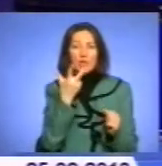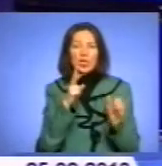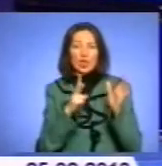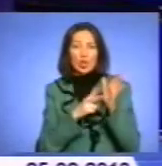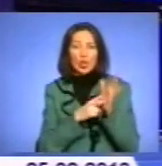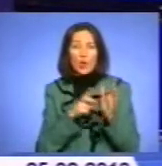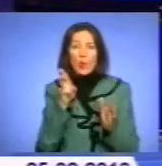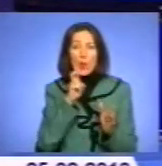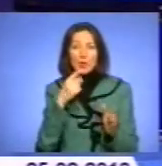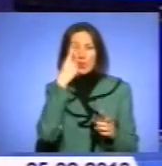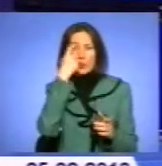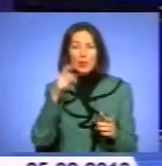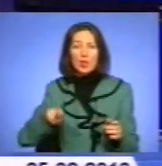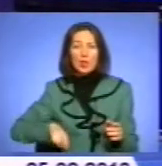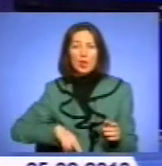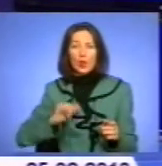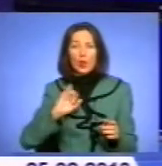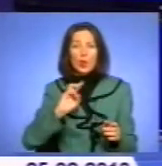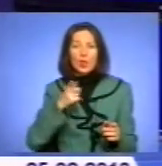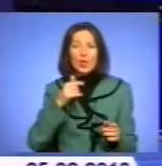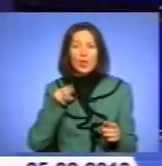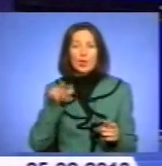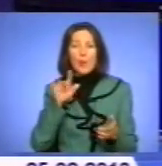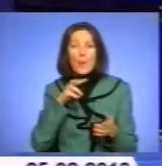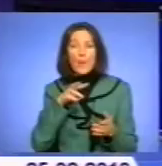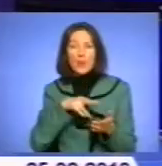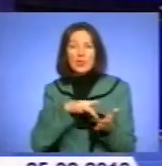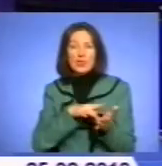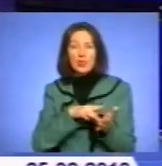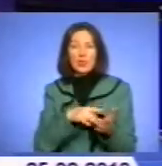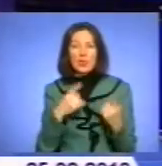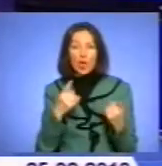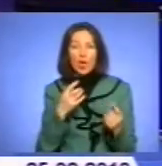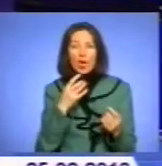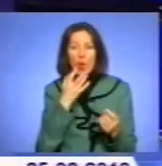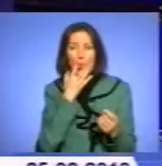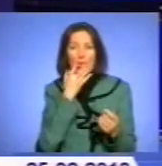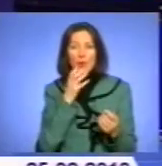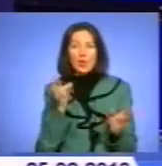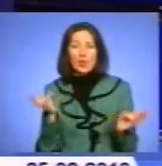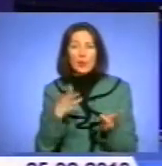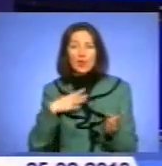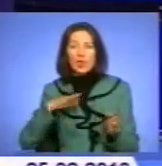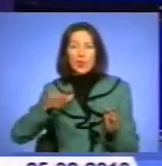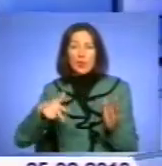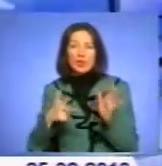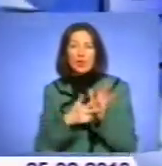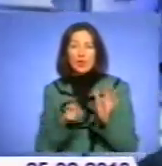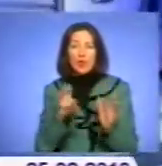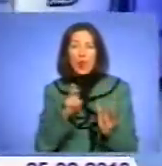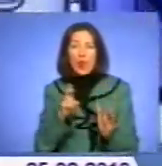повідомив директор Укргідрометцентру Микола Кульбіда. Значного потепління слід очікувати після 8 березня.